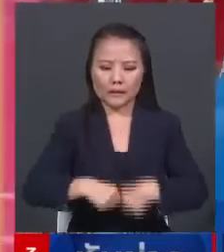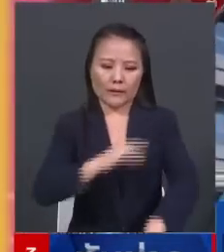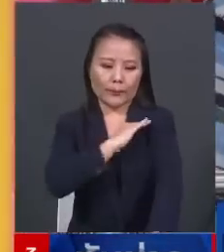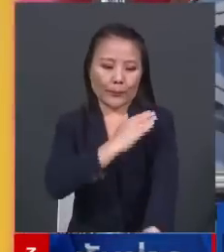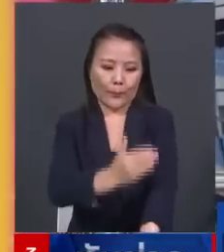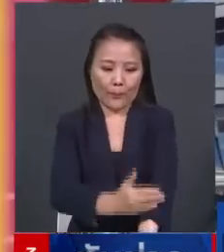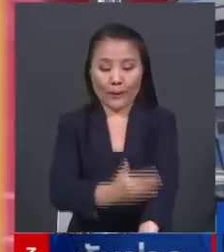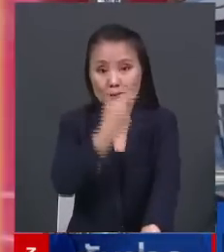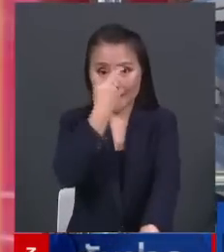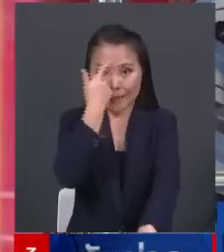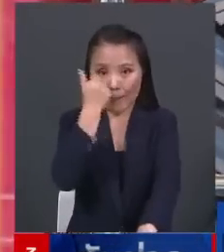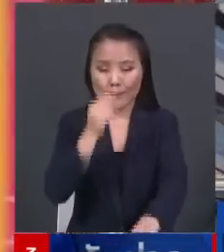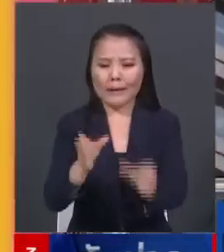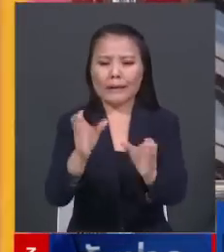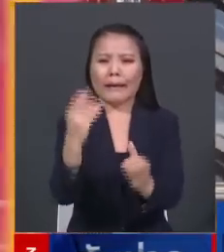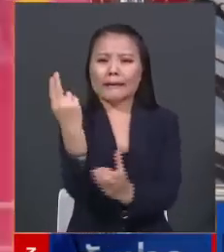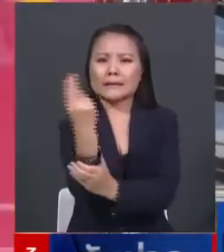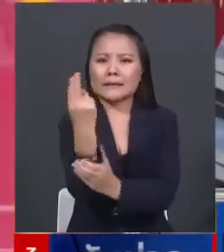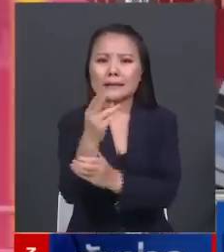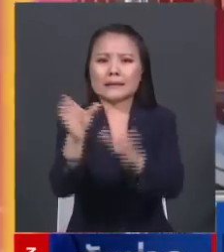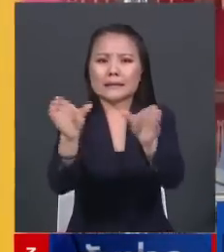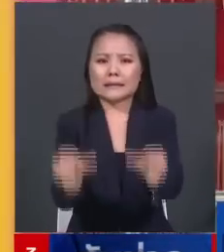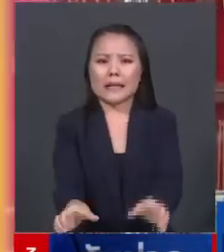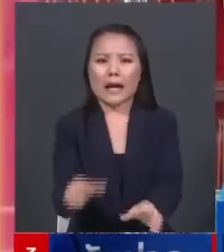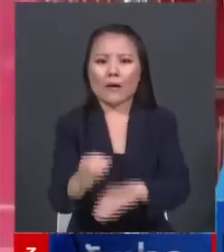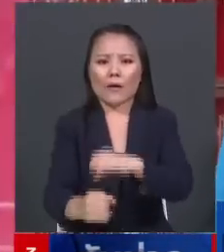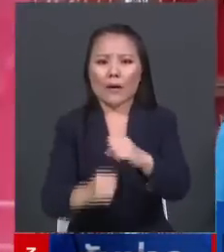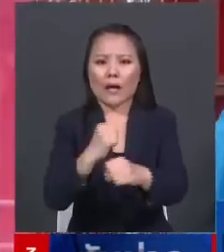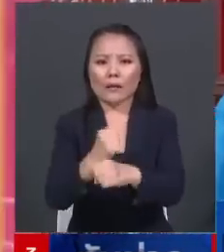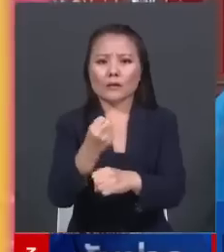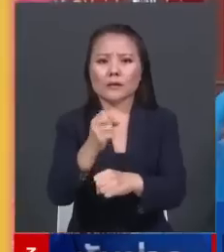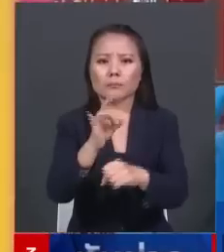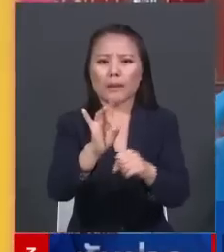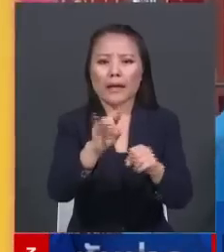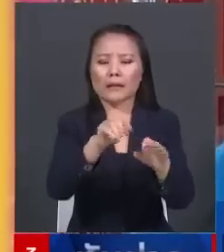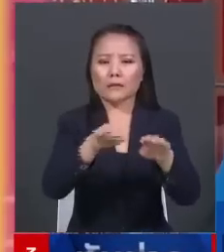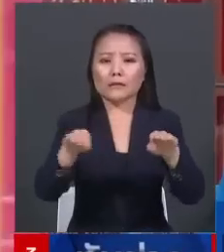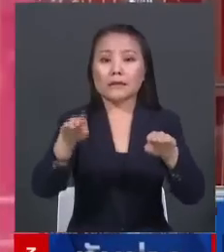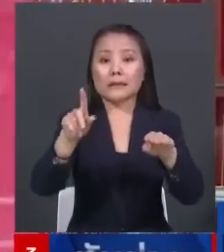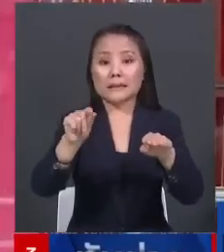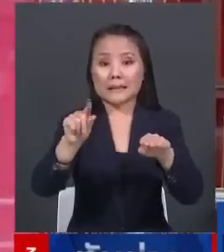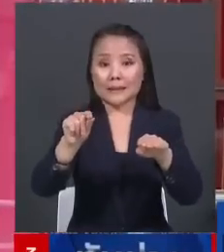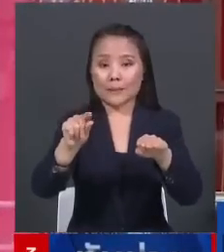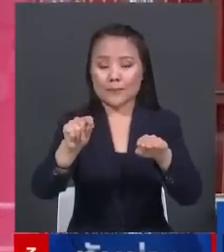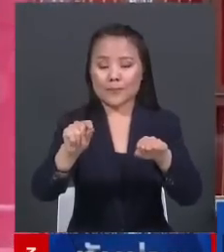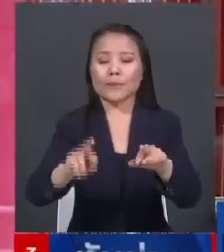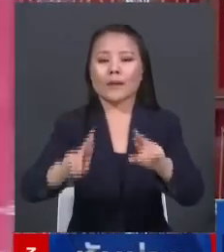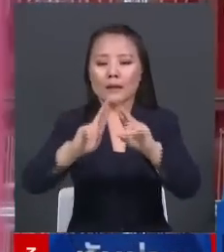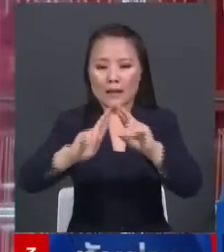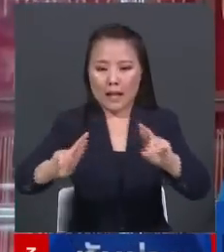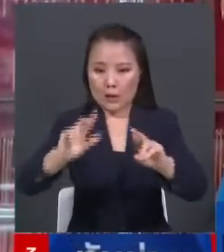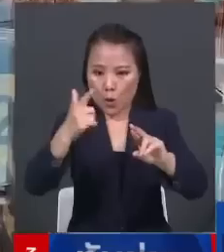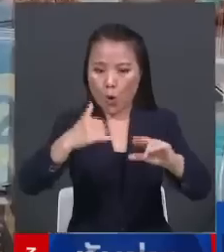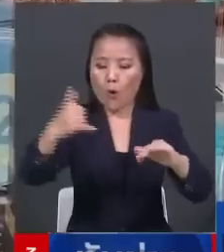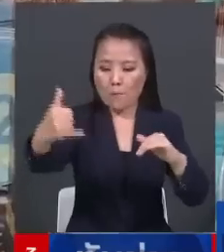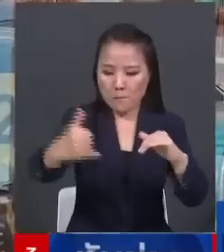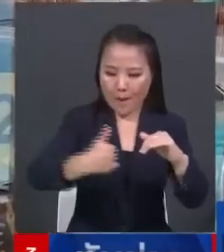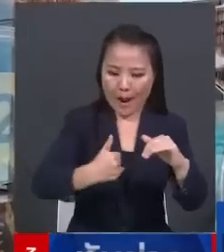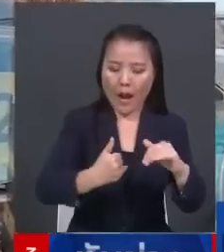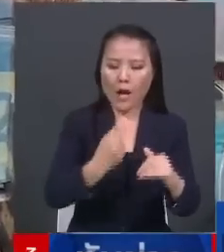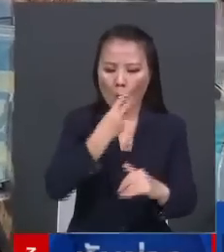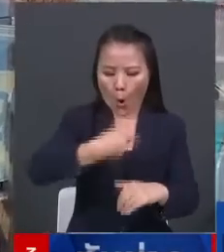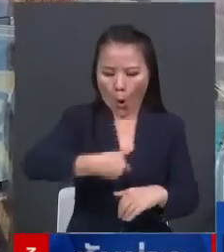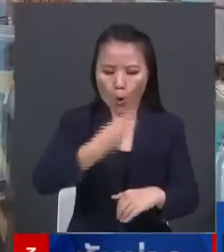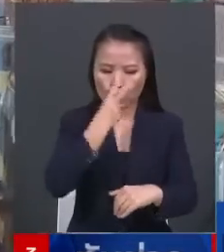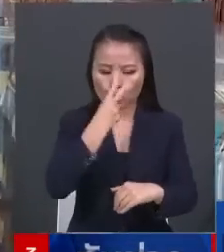าวสีดำกางเกงยีนขายาวอายุน่าจะประมาณสัก18ถึง20ปีอะค่ ะ เข้ามาขอซื้อทองบอกว่าขอดูสร้อยคอท